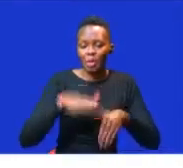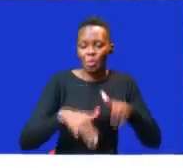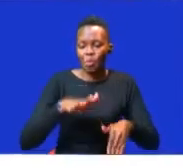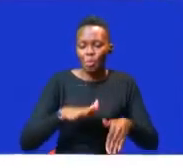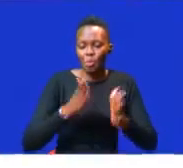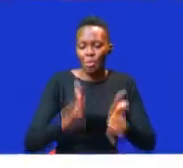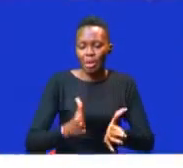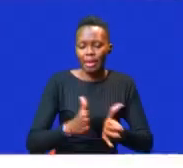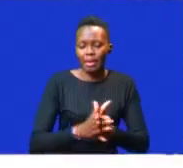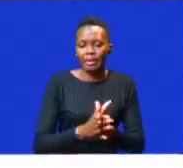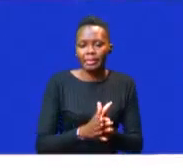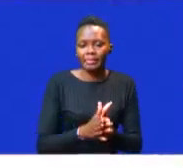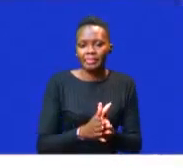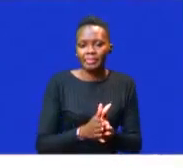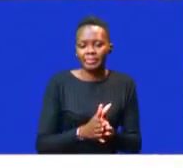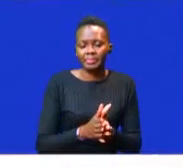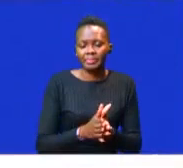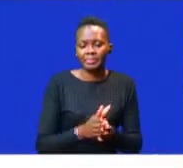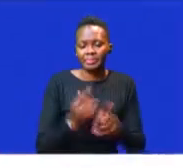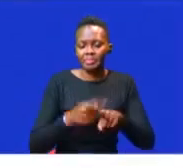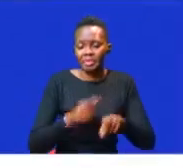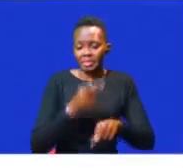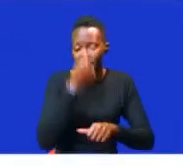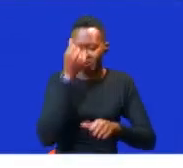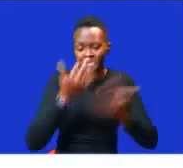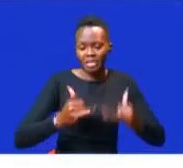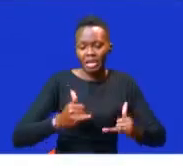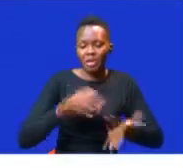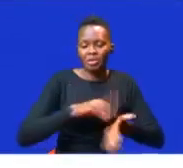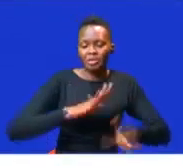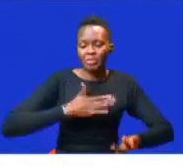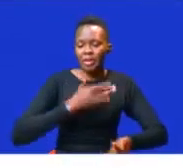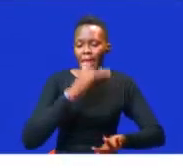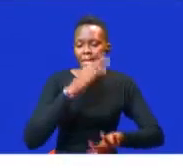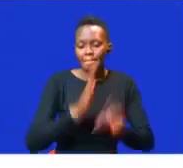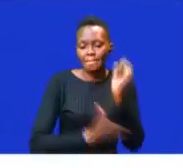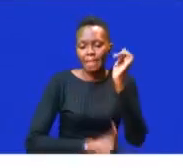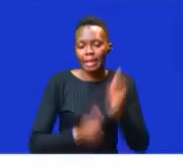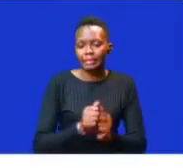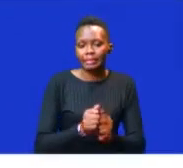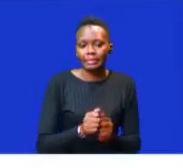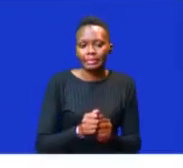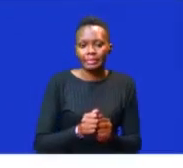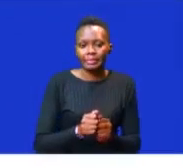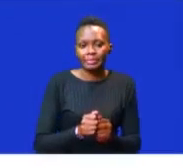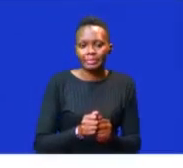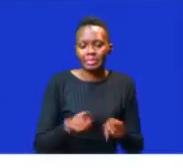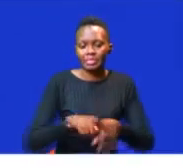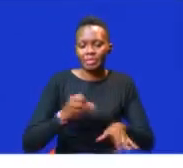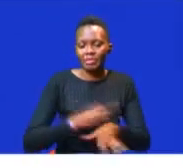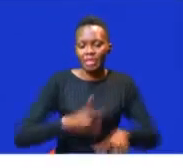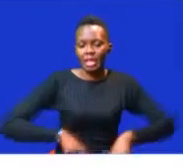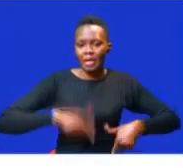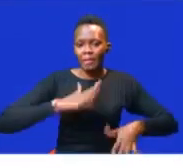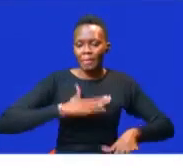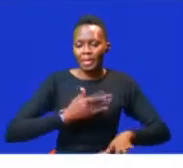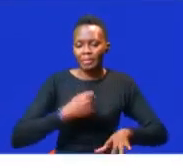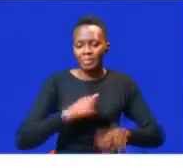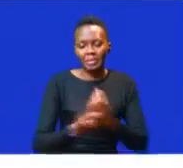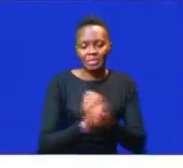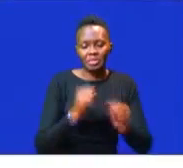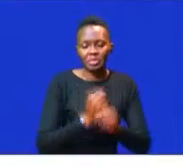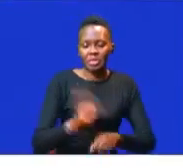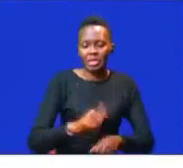matuwa lao. Okaligi sana. Kangino. Ose. Sange mana. Uwero kinyali.